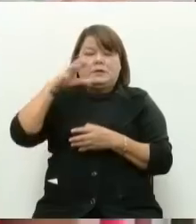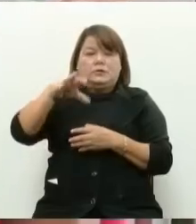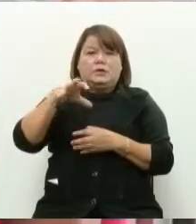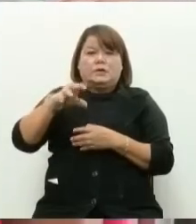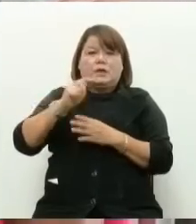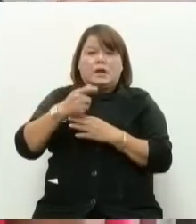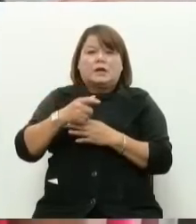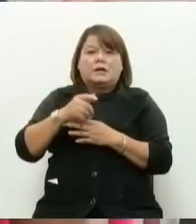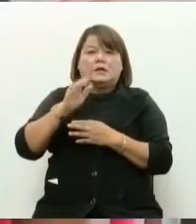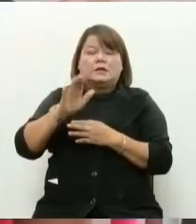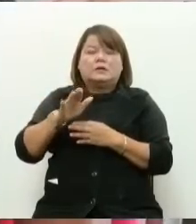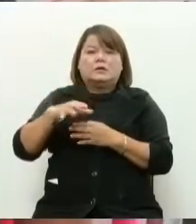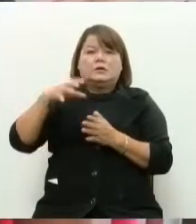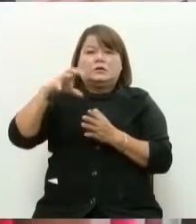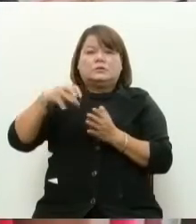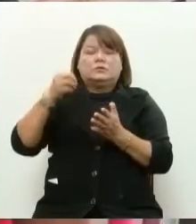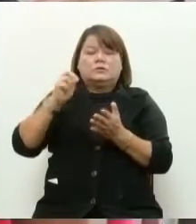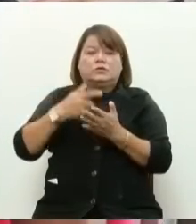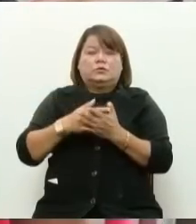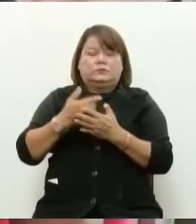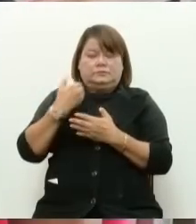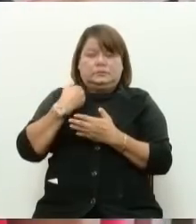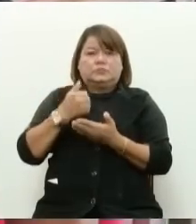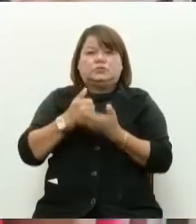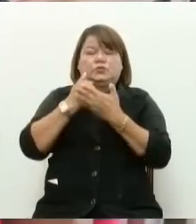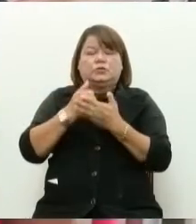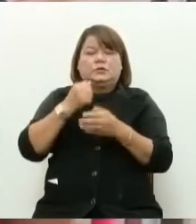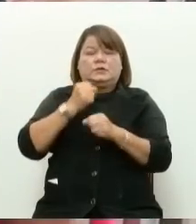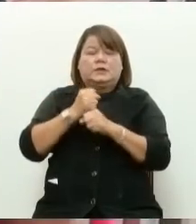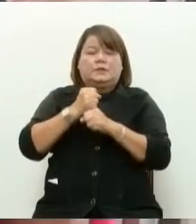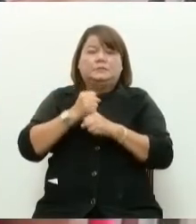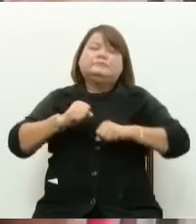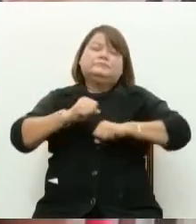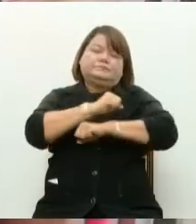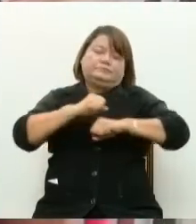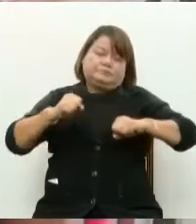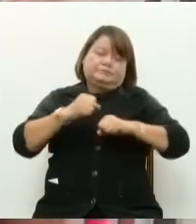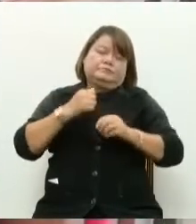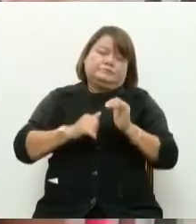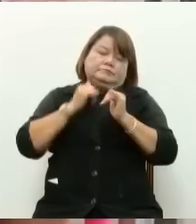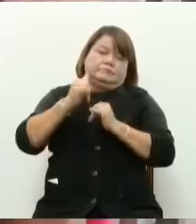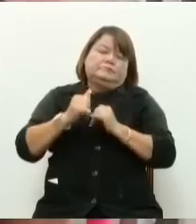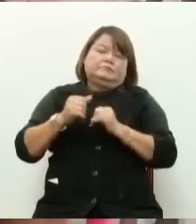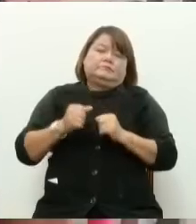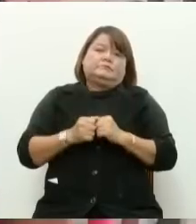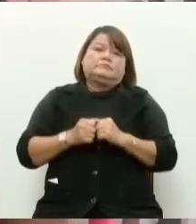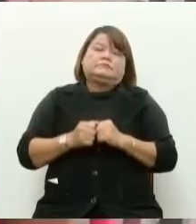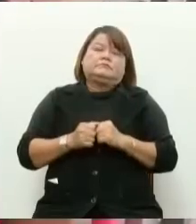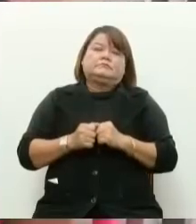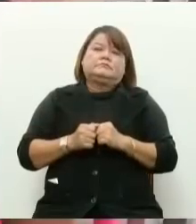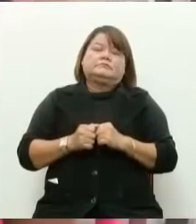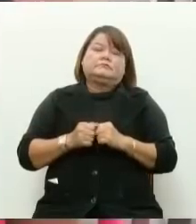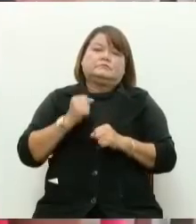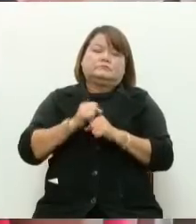ของศูนย์คุณพุ่มค่ะเข้ามาช่วยเหลือแล้วก็ทำมาเยี่ยมมาเยียนนะคะแล้วก็ทำให้ต